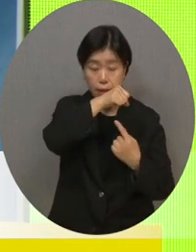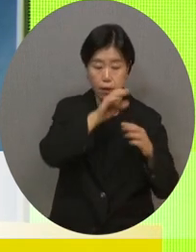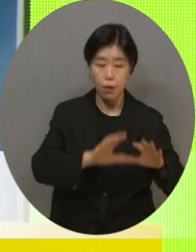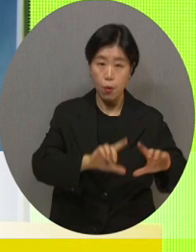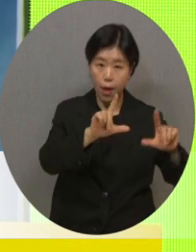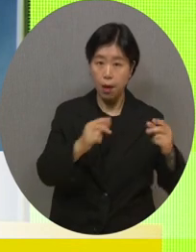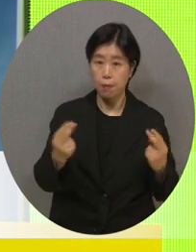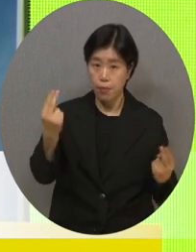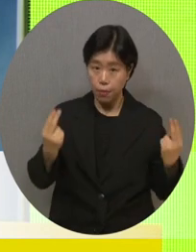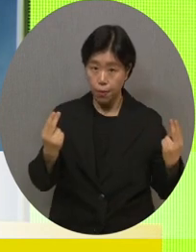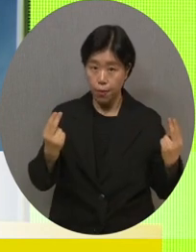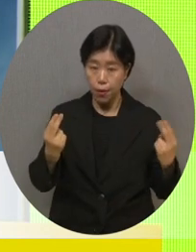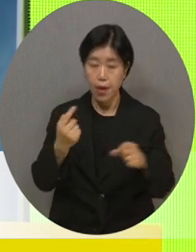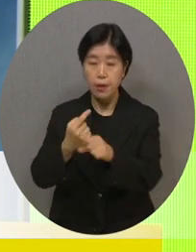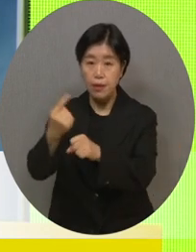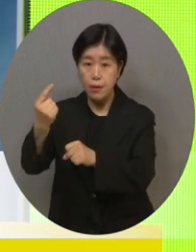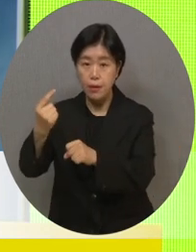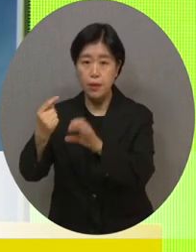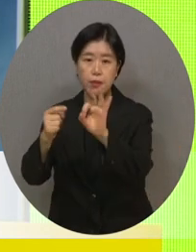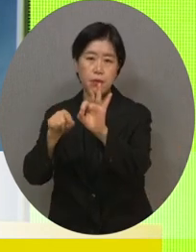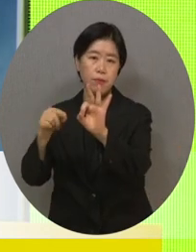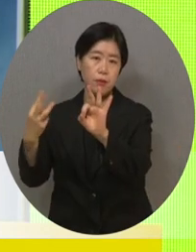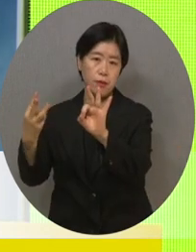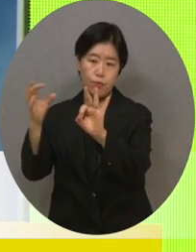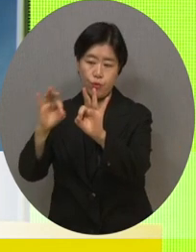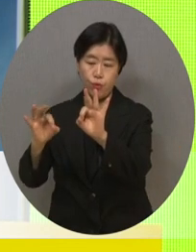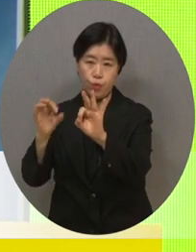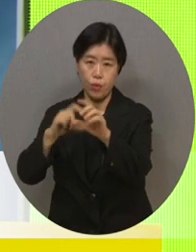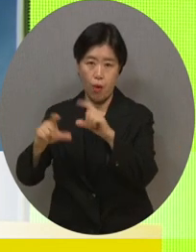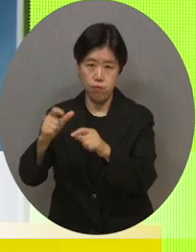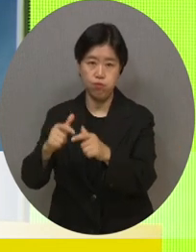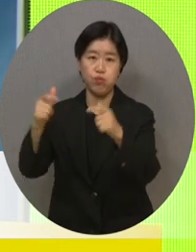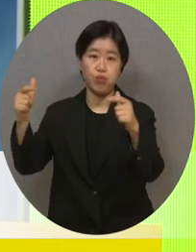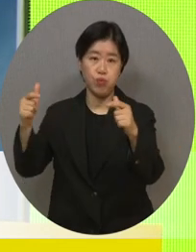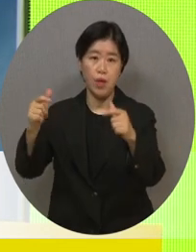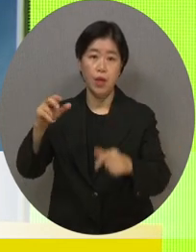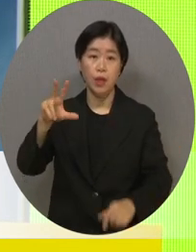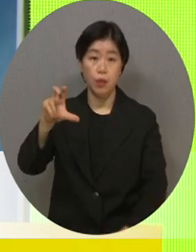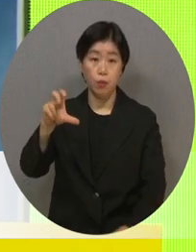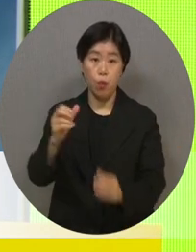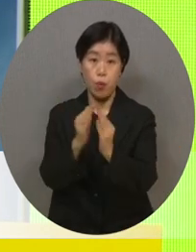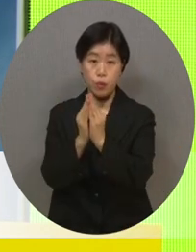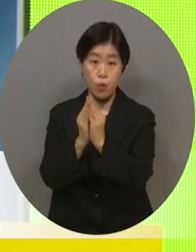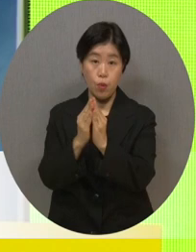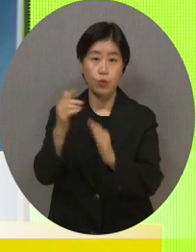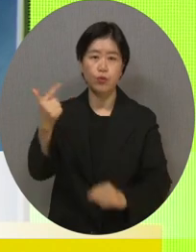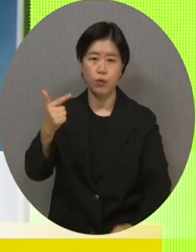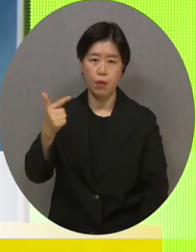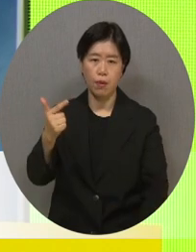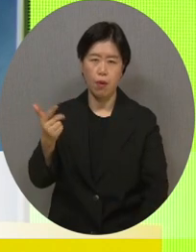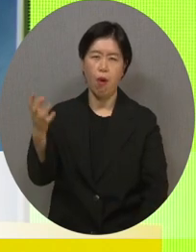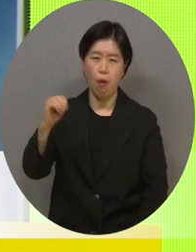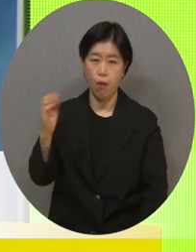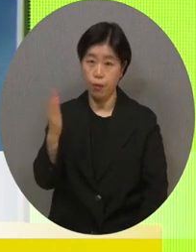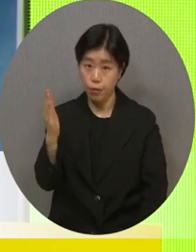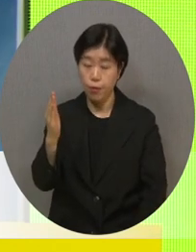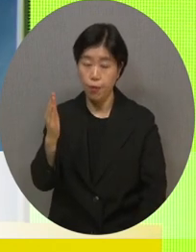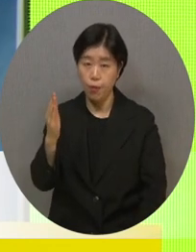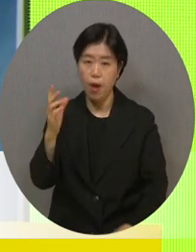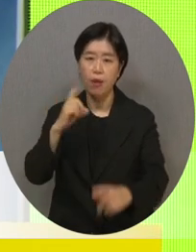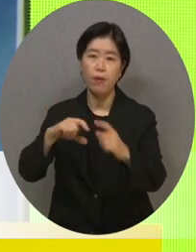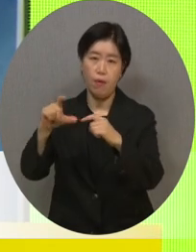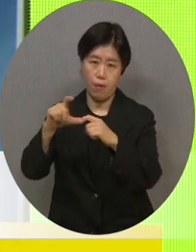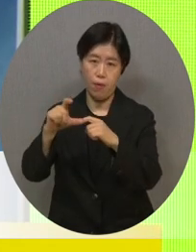올해보다 내년에는 10.3% 늘린 25조 6,330억 원을 편성하여